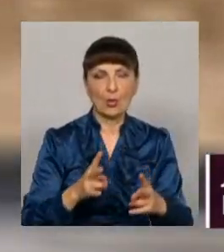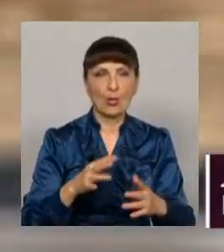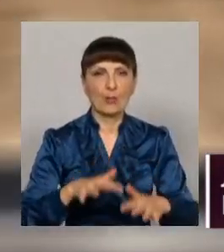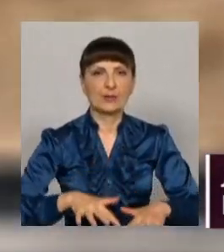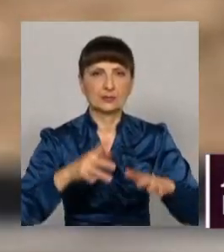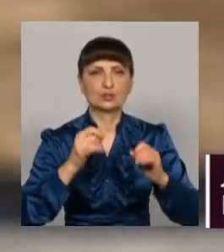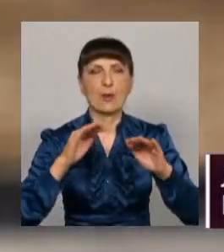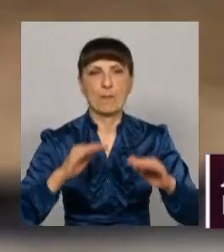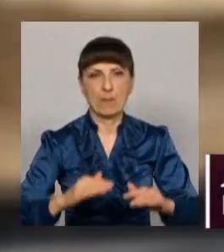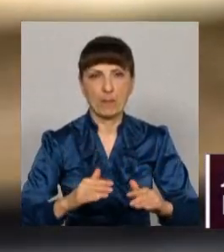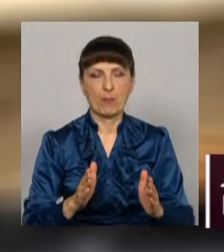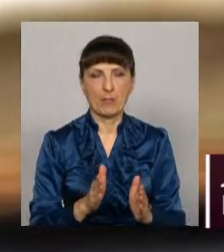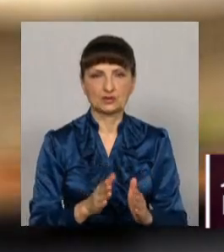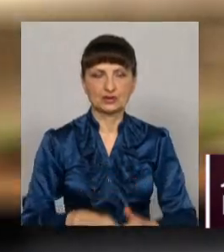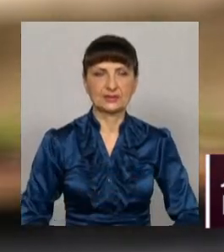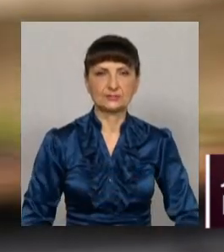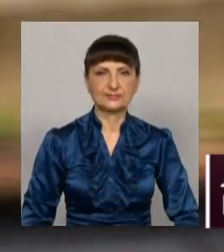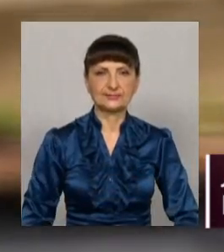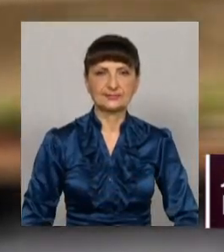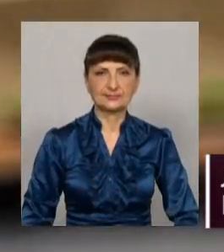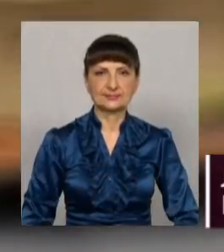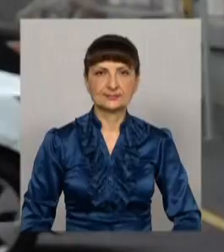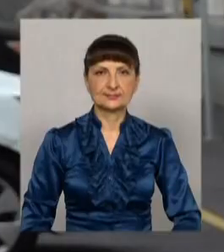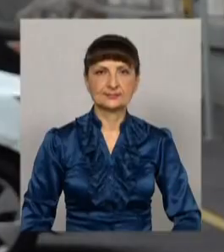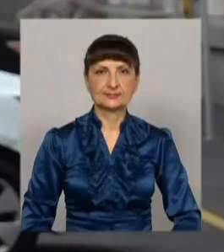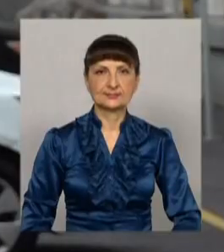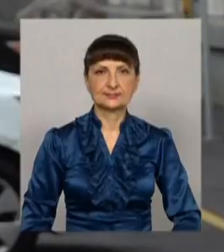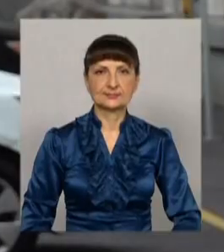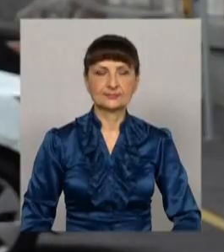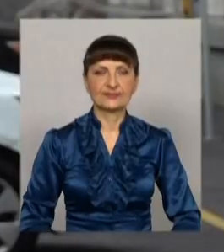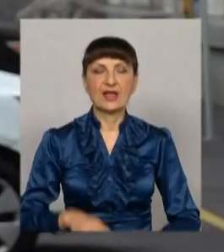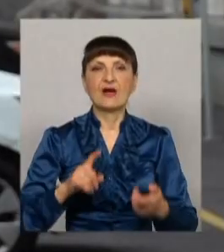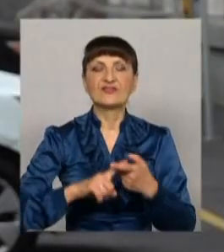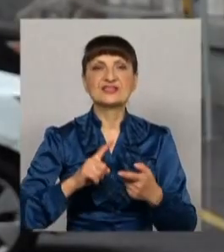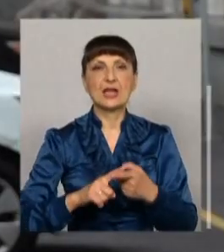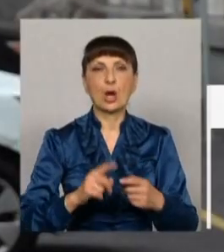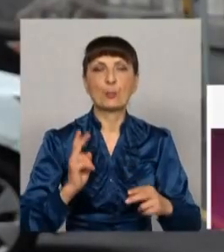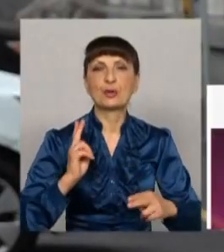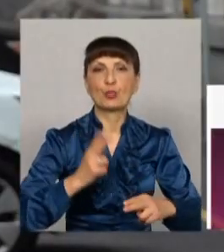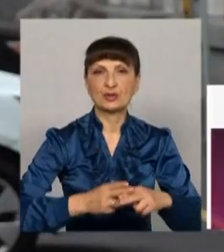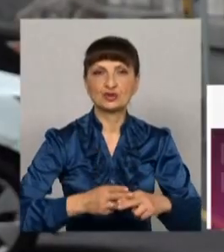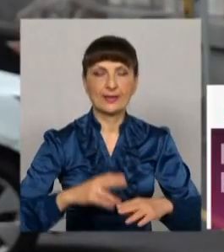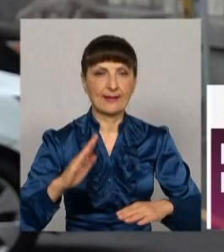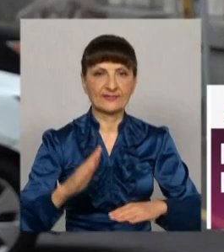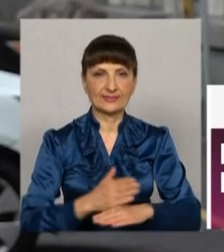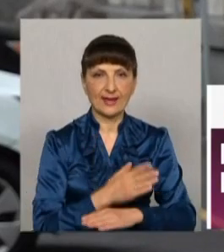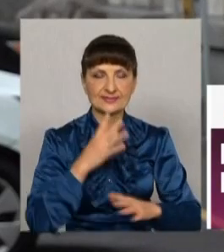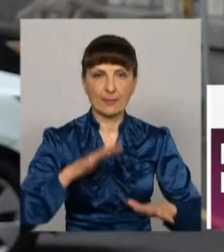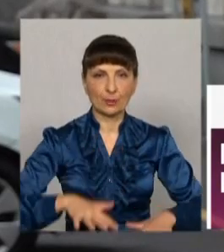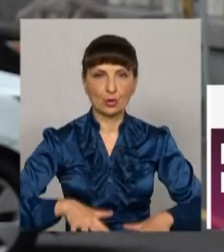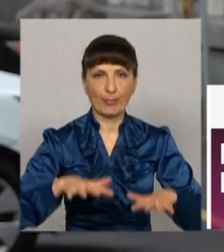городском управлении развития коммунальной инфраструктуры. В целях предупреждения, ликвидации